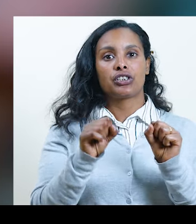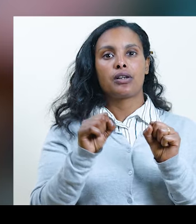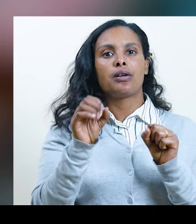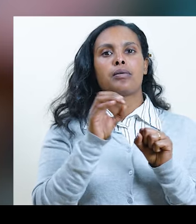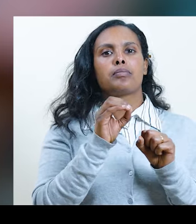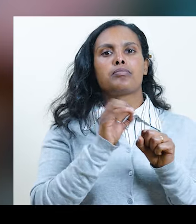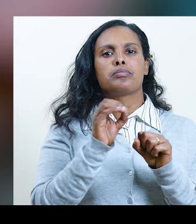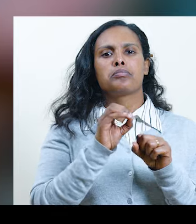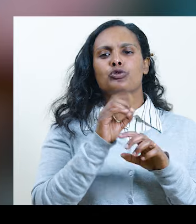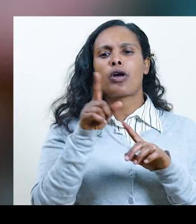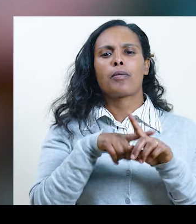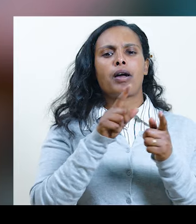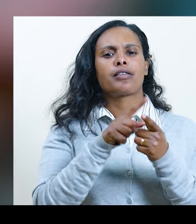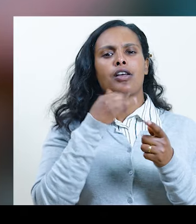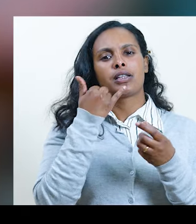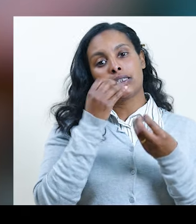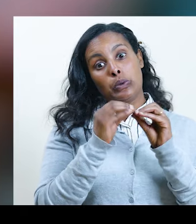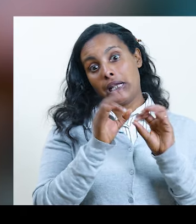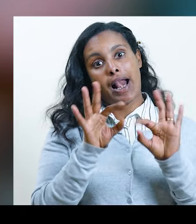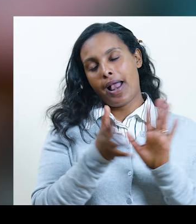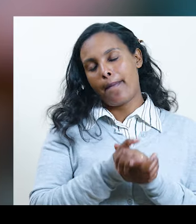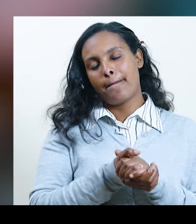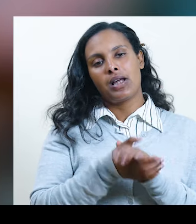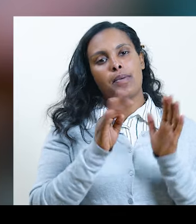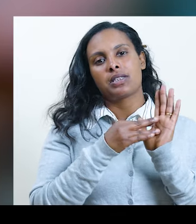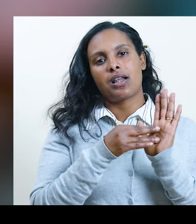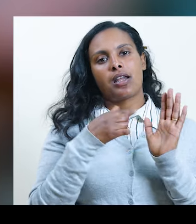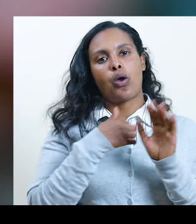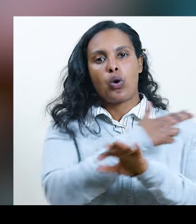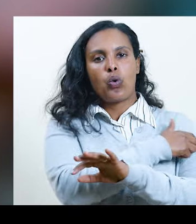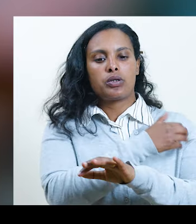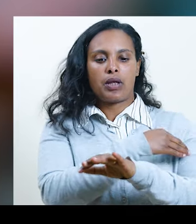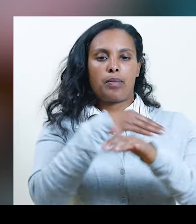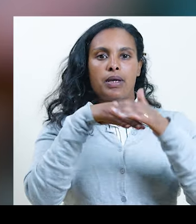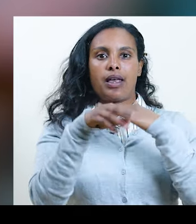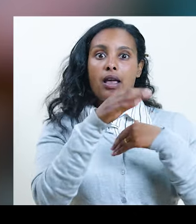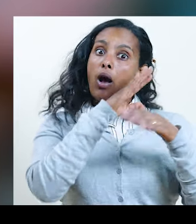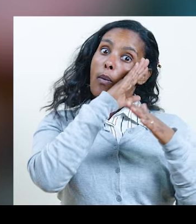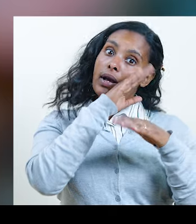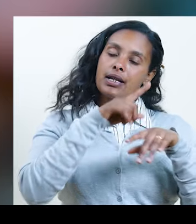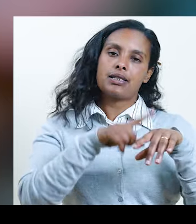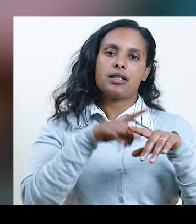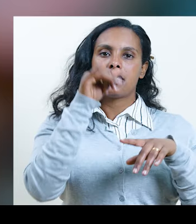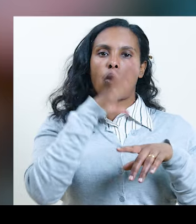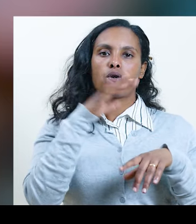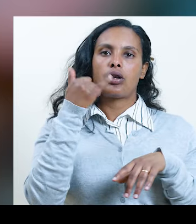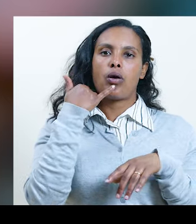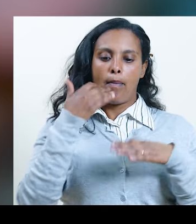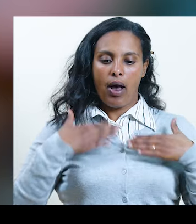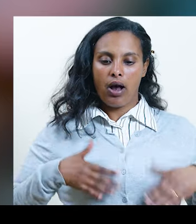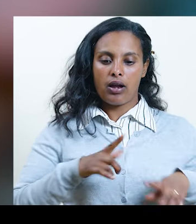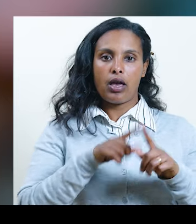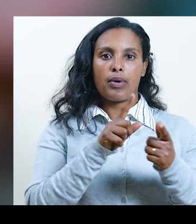እንድችል ምንም አይነት እሷን ለማግኘት ኮንታክቱ የለኝም ለምሳሌ እኔ ሆስፒታል በተኛው ሰዓት ላይ ሰዎች